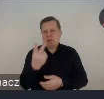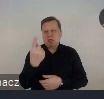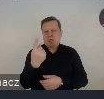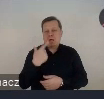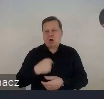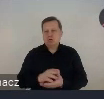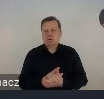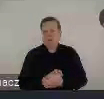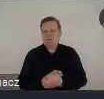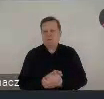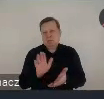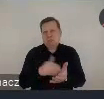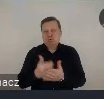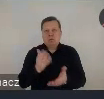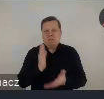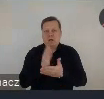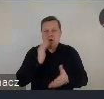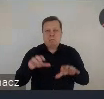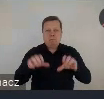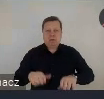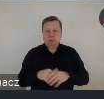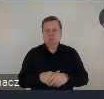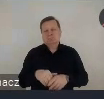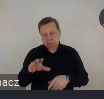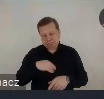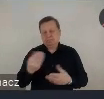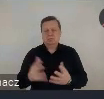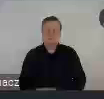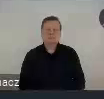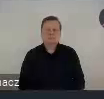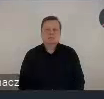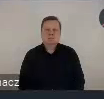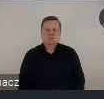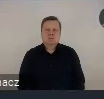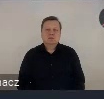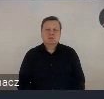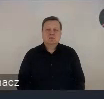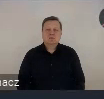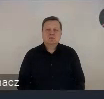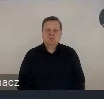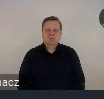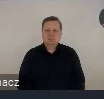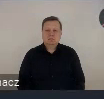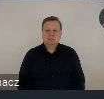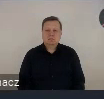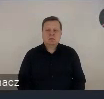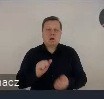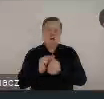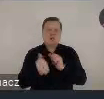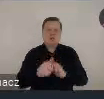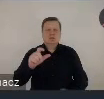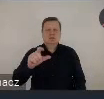jednoosobowo sam prezes i tylko prezes. Albo jak w przypadku cechów